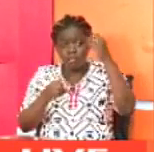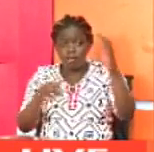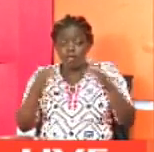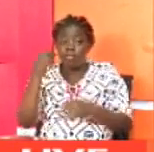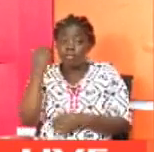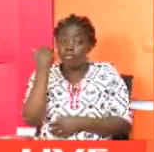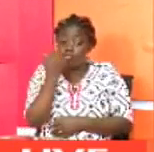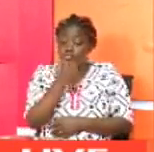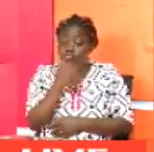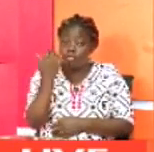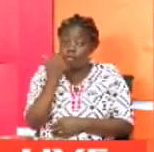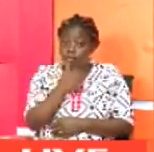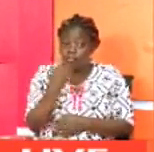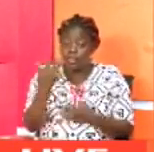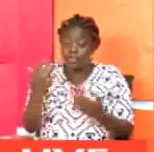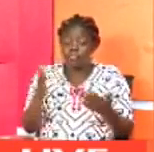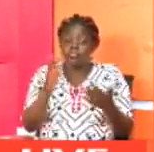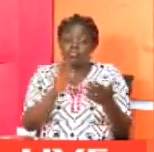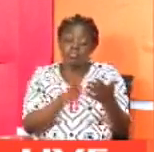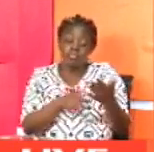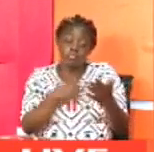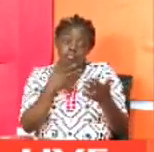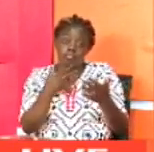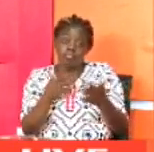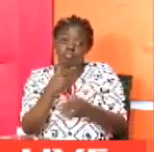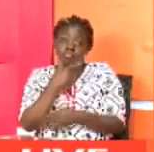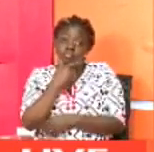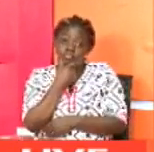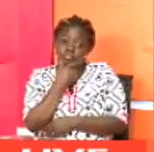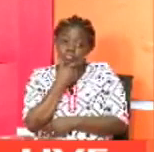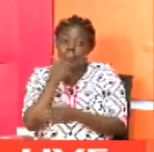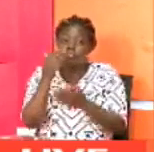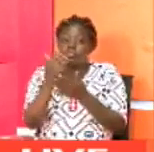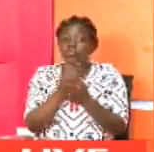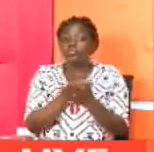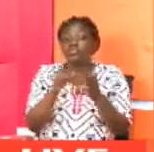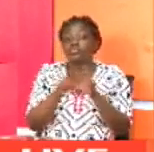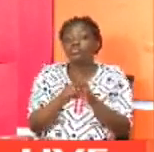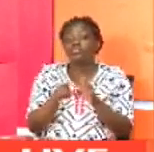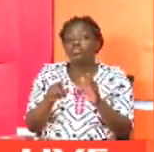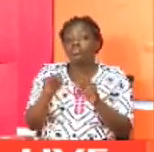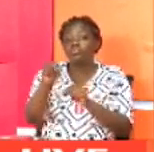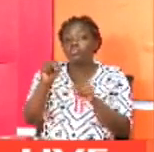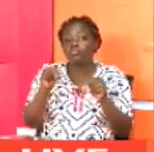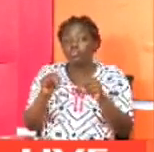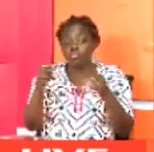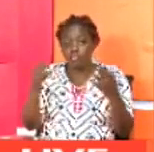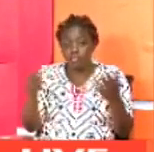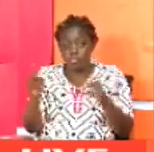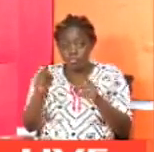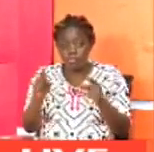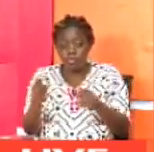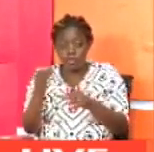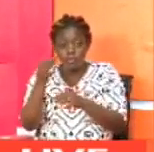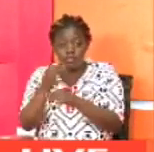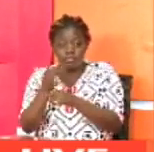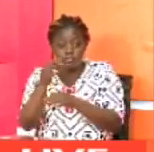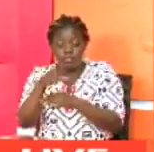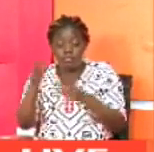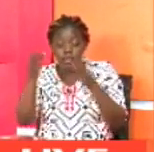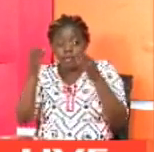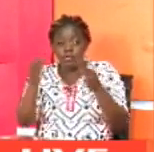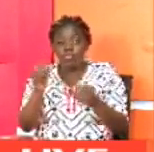bannabyamizannyo, bannakatemba wamu n'abayimbi b'ennyamivu olw'etteeka erikugira abantu okucupula ebiyiiye byabwe obutakola,